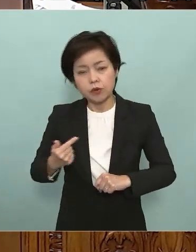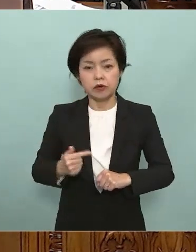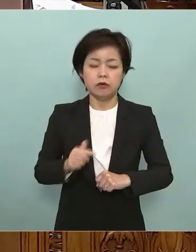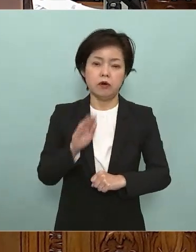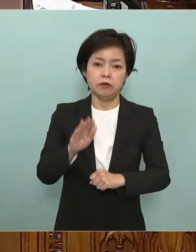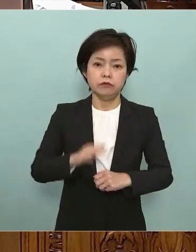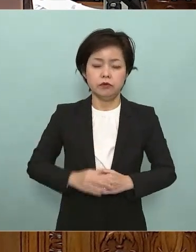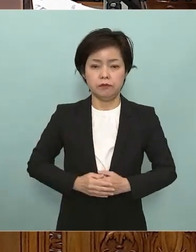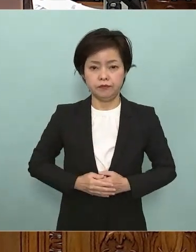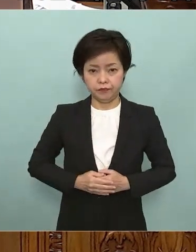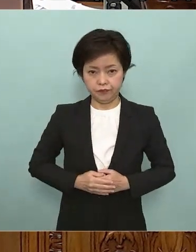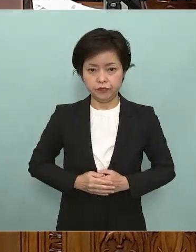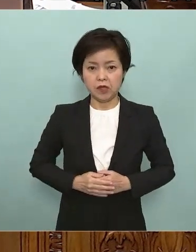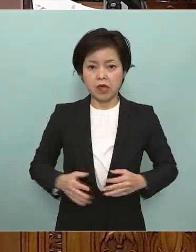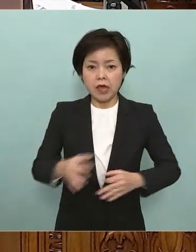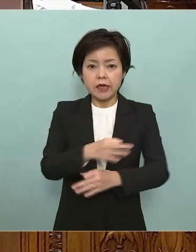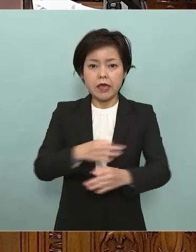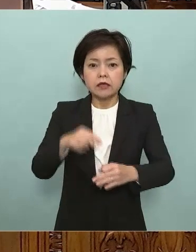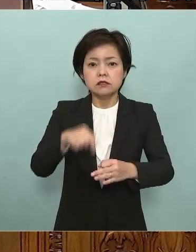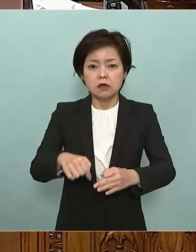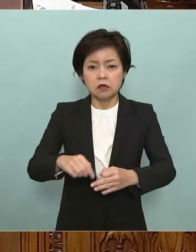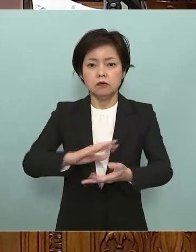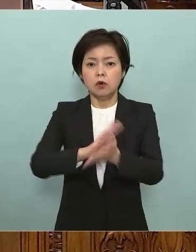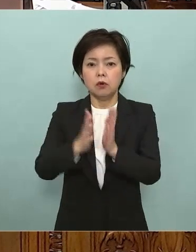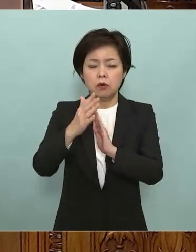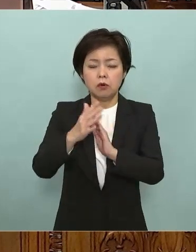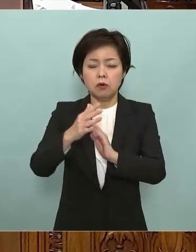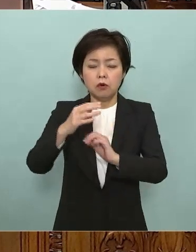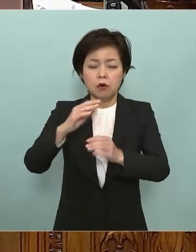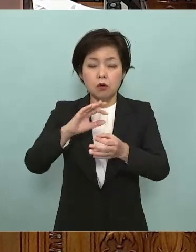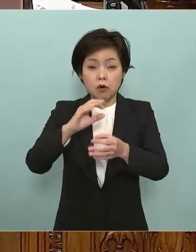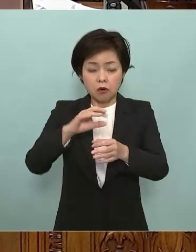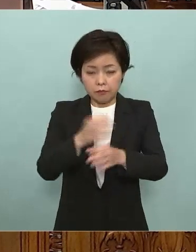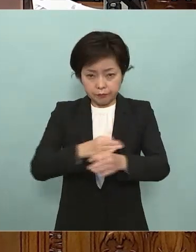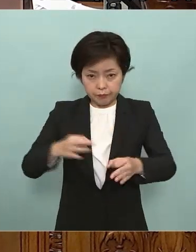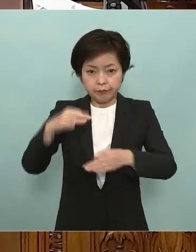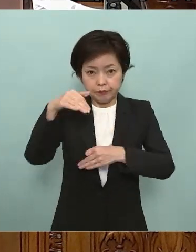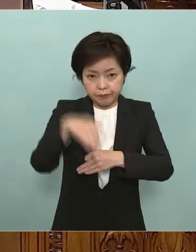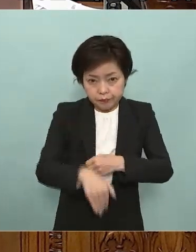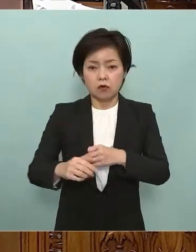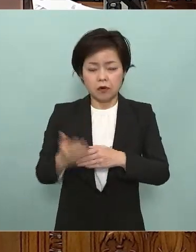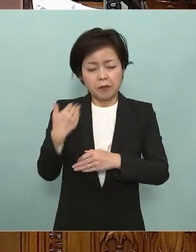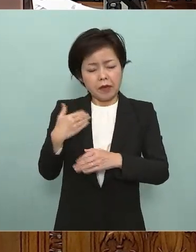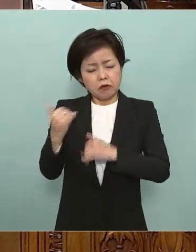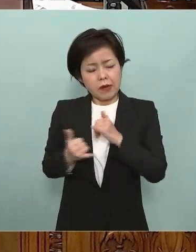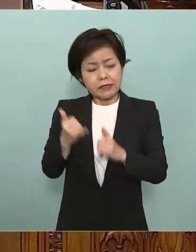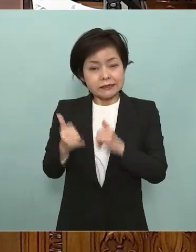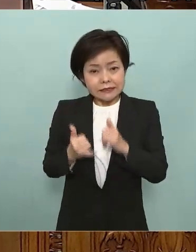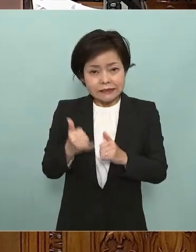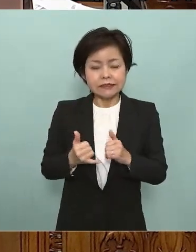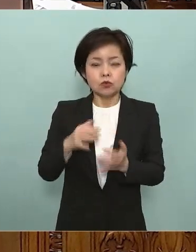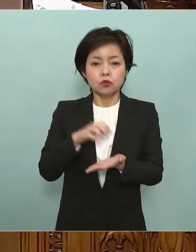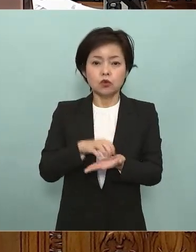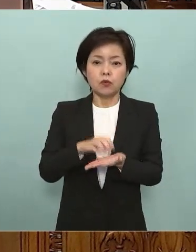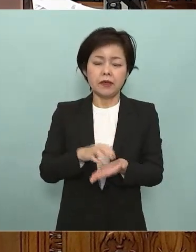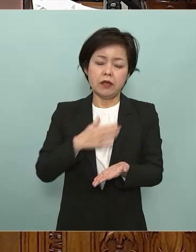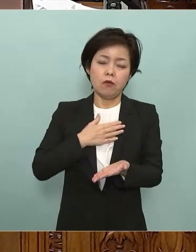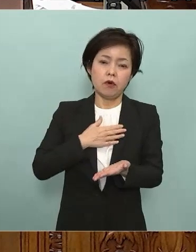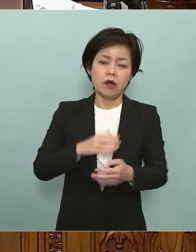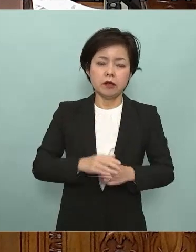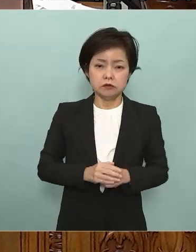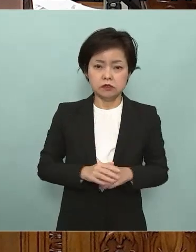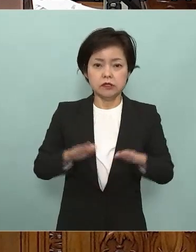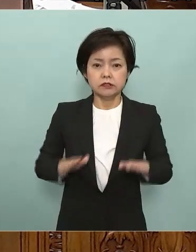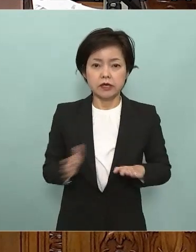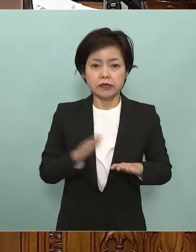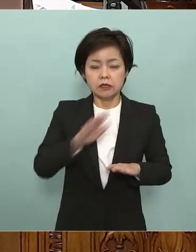局のところ経済にも大きな負の影響を与えることは歴史が証明しています。昨今の気候変動政策の中で提